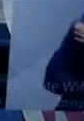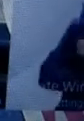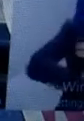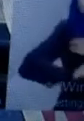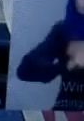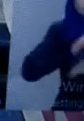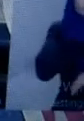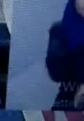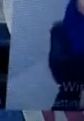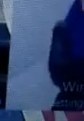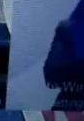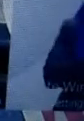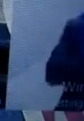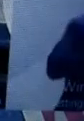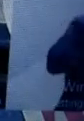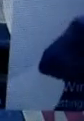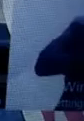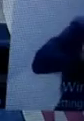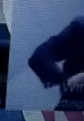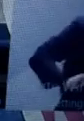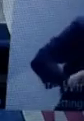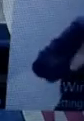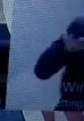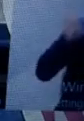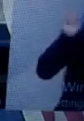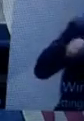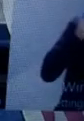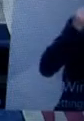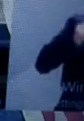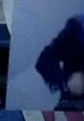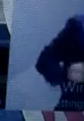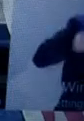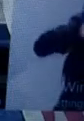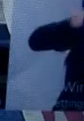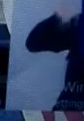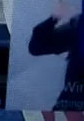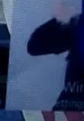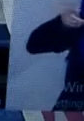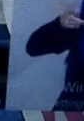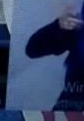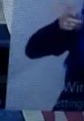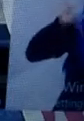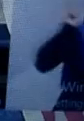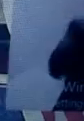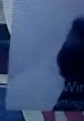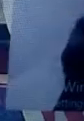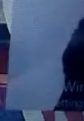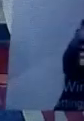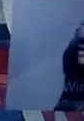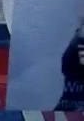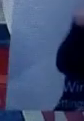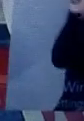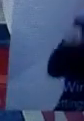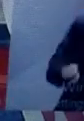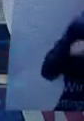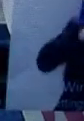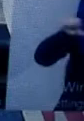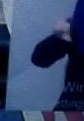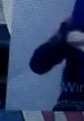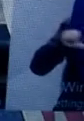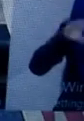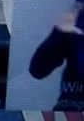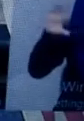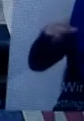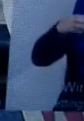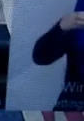bowling, badminton, memanah, menembak dan lain-lain lagi. Aktiviti berkumpulan di luar